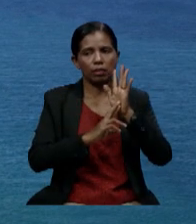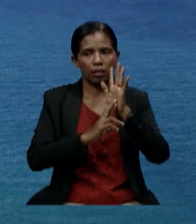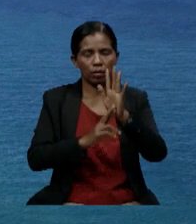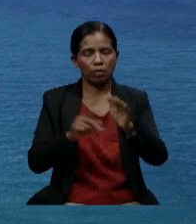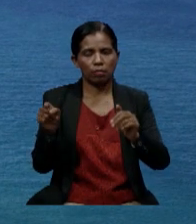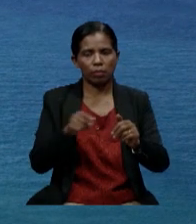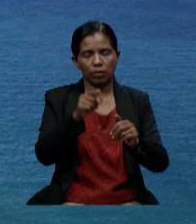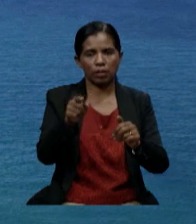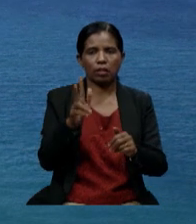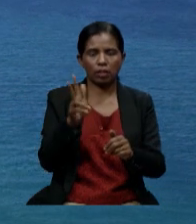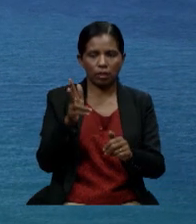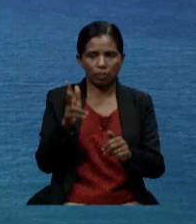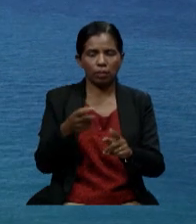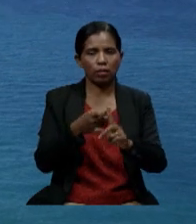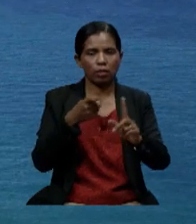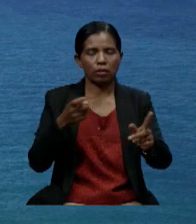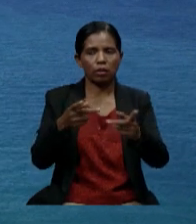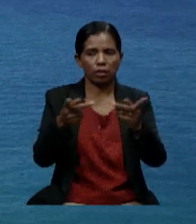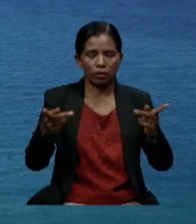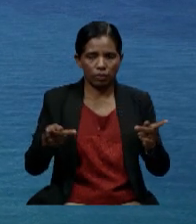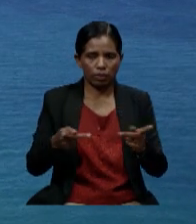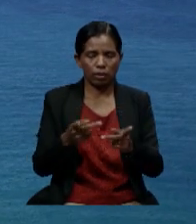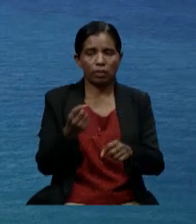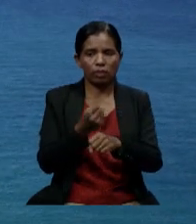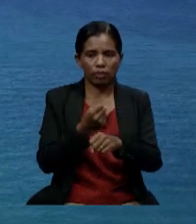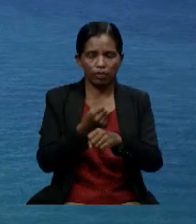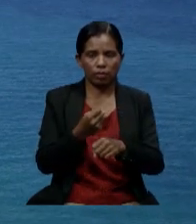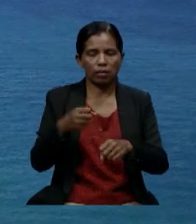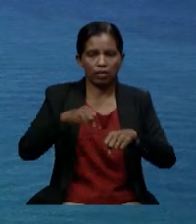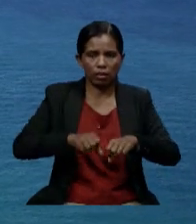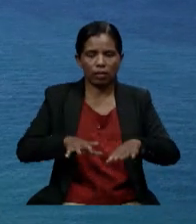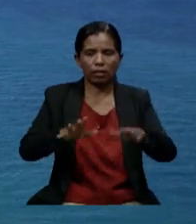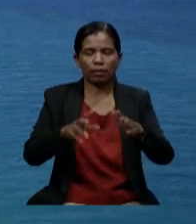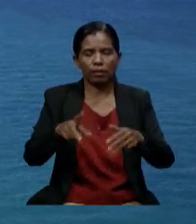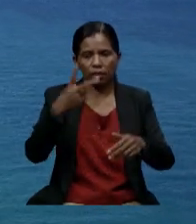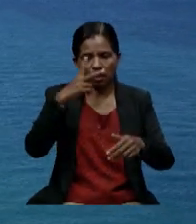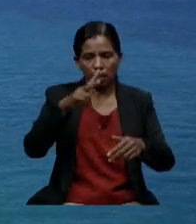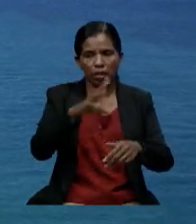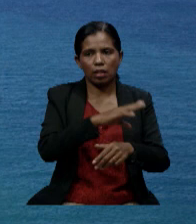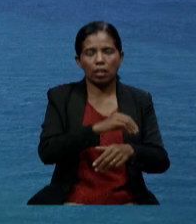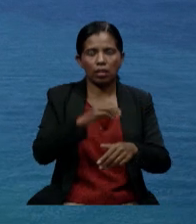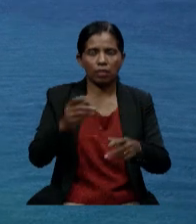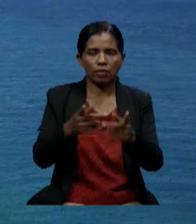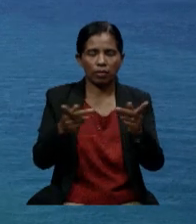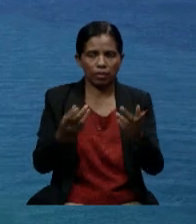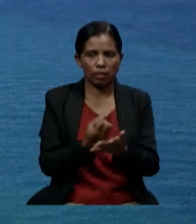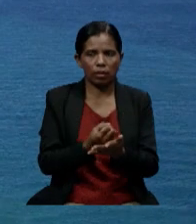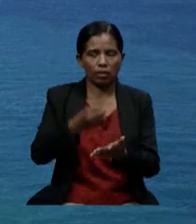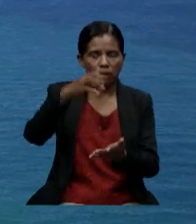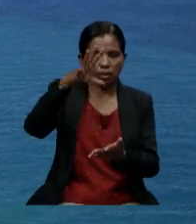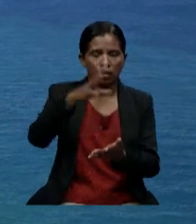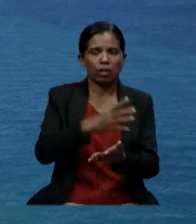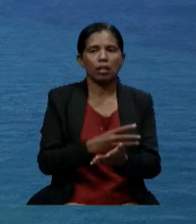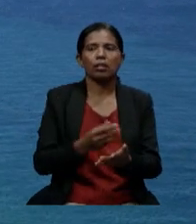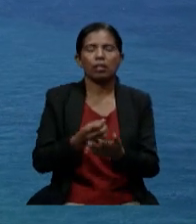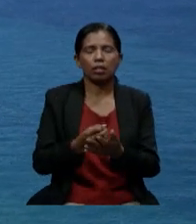persentu tolunulu husi area koral tomak. Honune, area idane mak area ne beriku liu ho